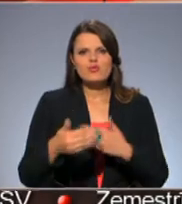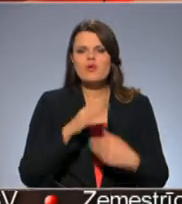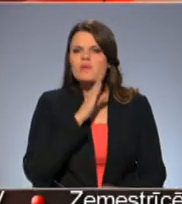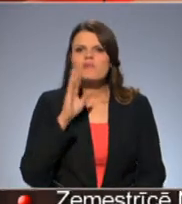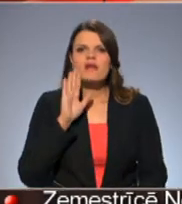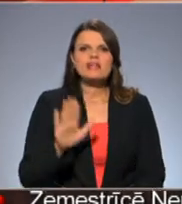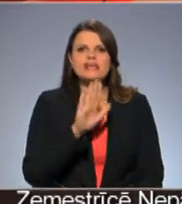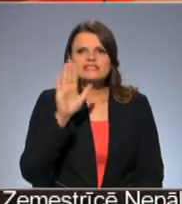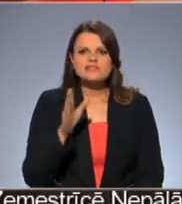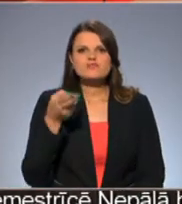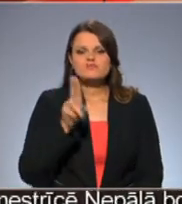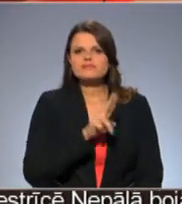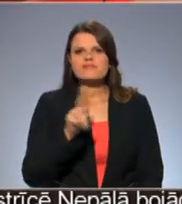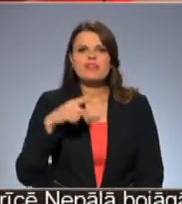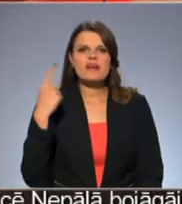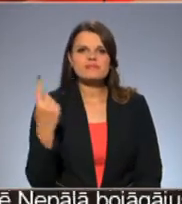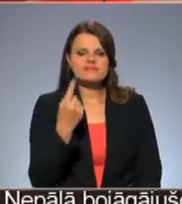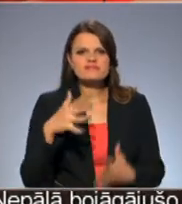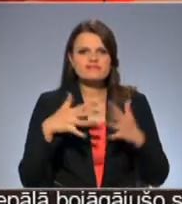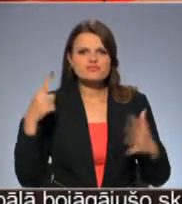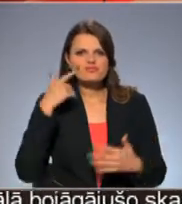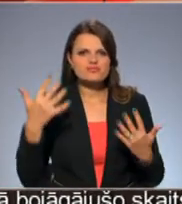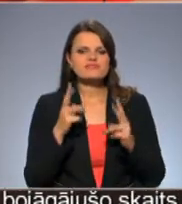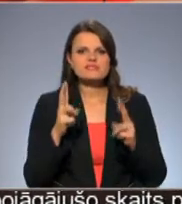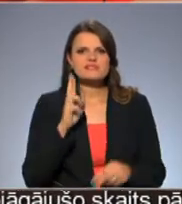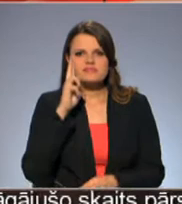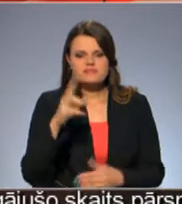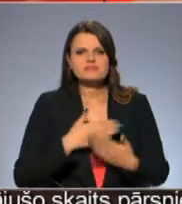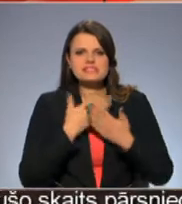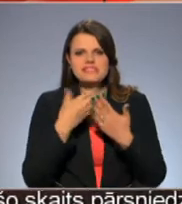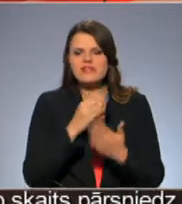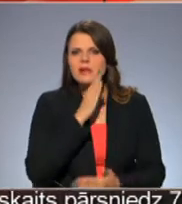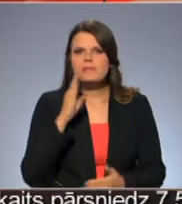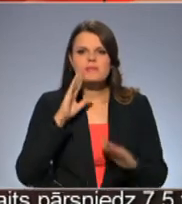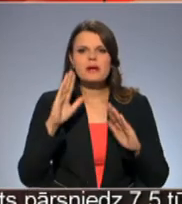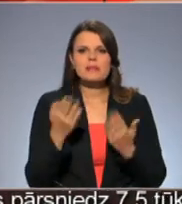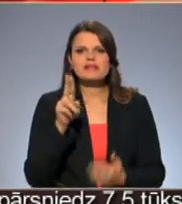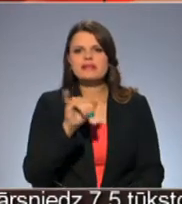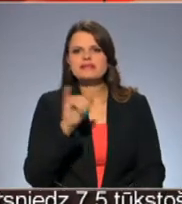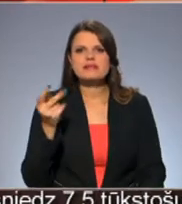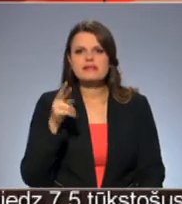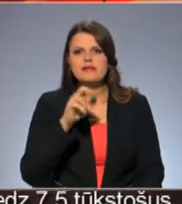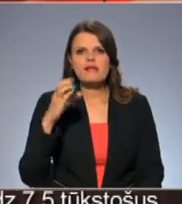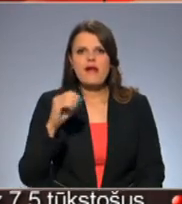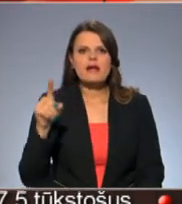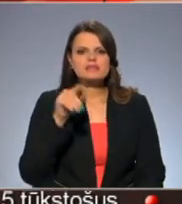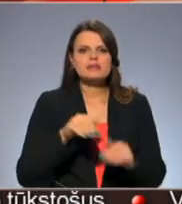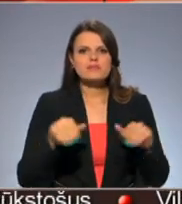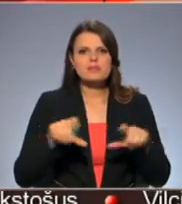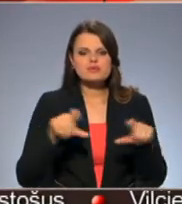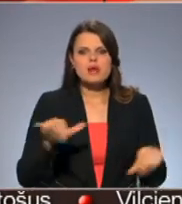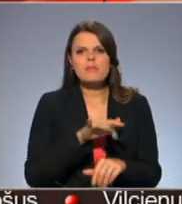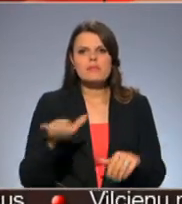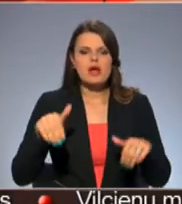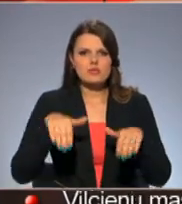Tuvojas Mātes diena un neviens ir vieni jau domā, kā apliecināt mīlestību savai mammai. Bet Nīkrāces pamatskolas bērni nolēmuši iepriecināt